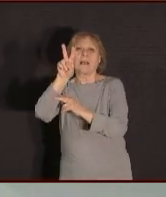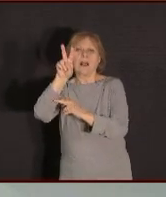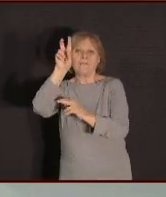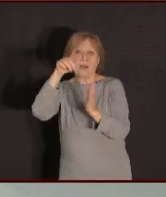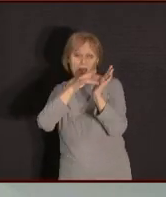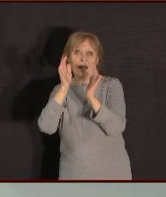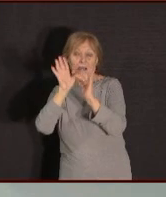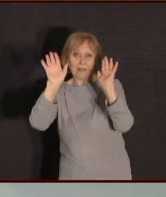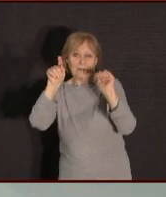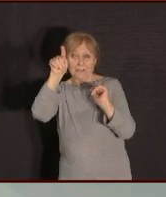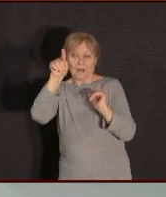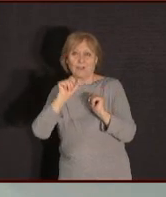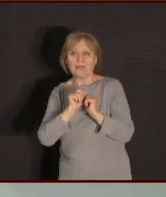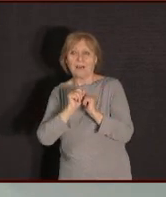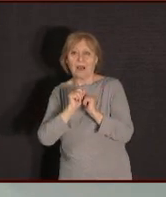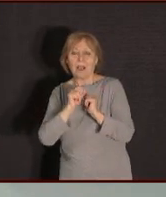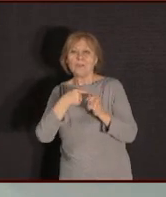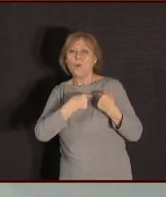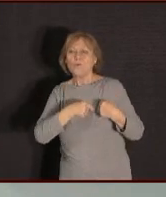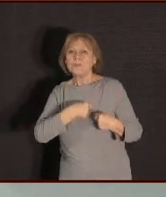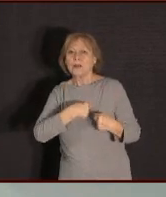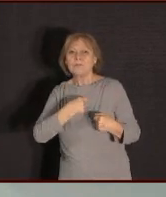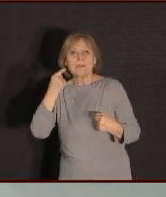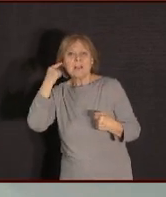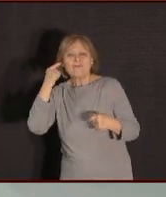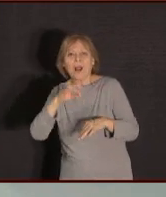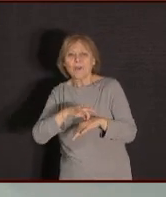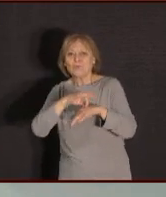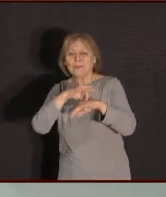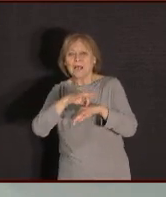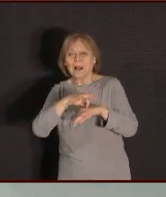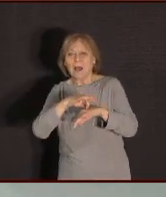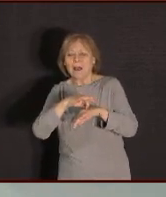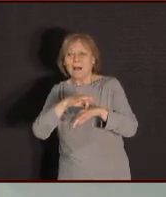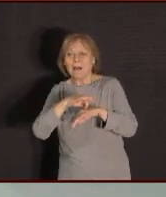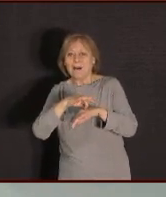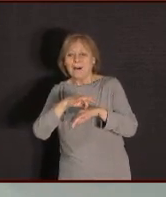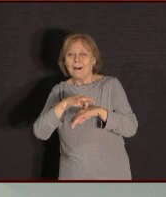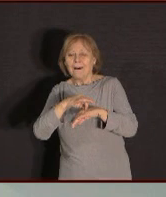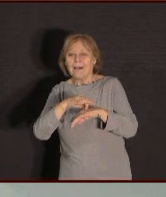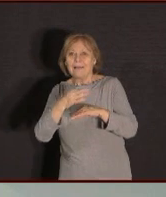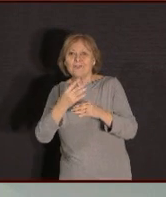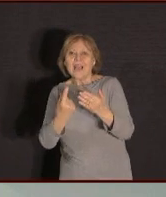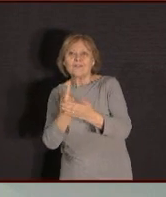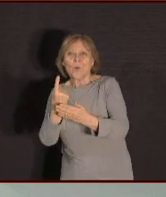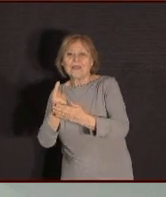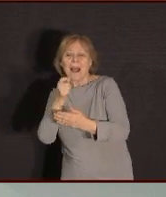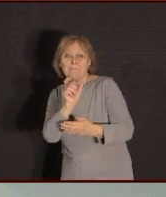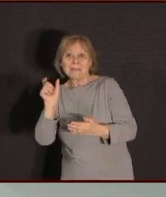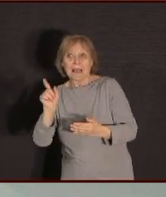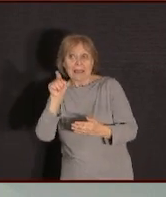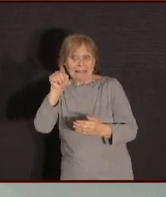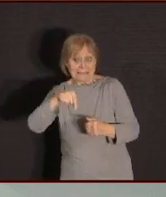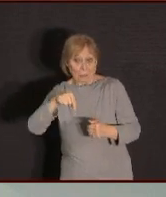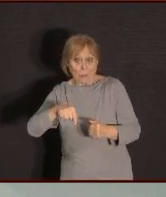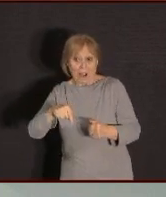križanega, sem v srcu slišala, čutila, so se mi zgodile besede, tukaj si